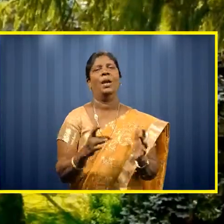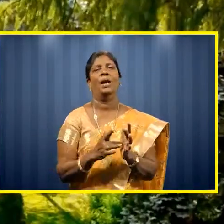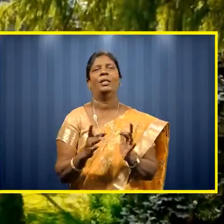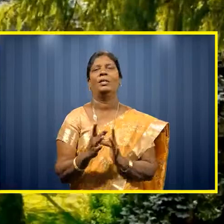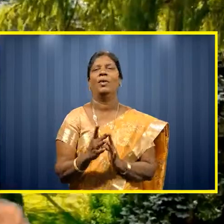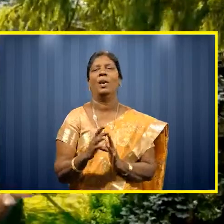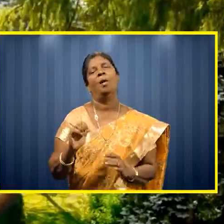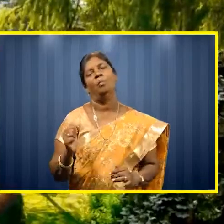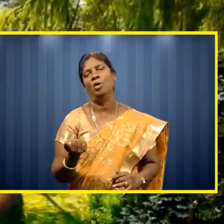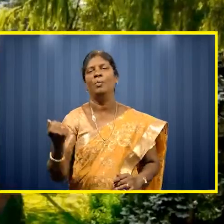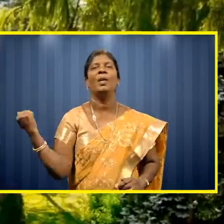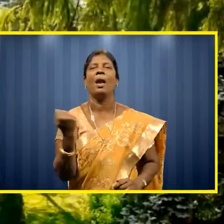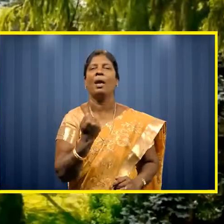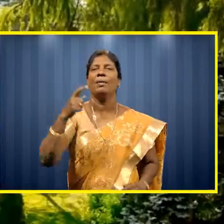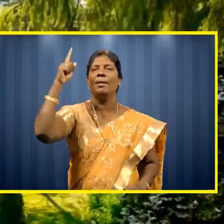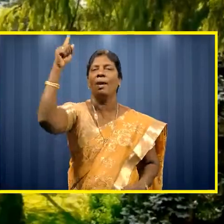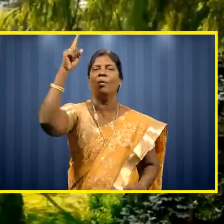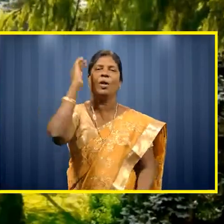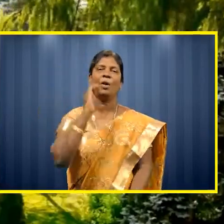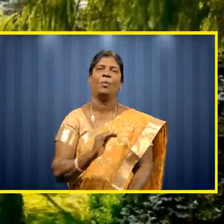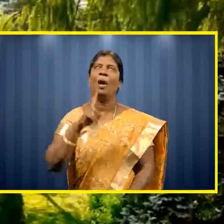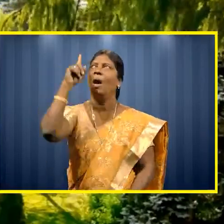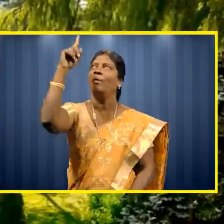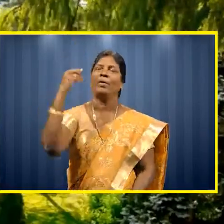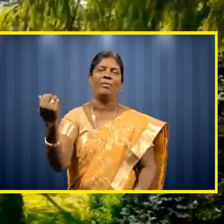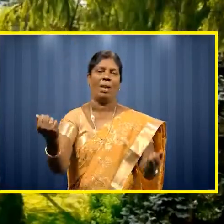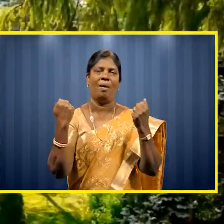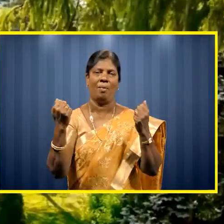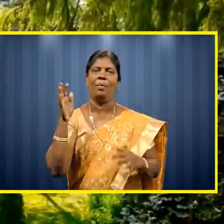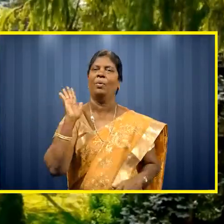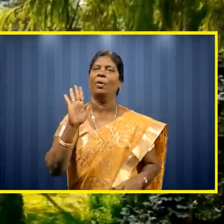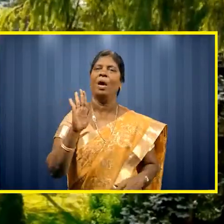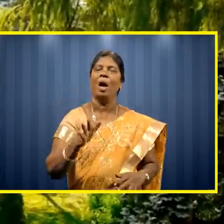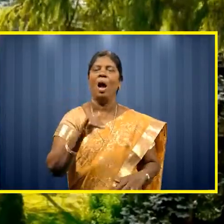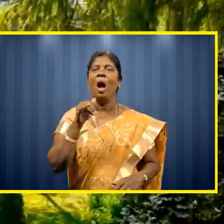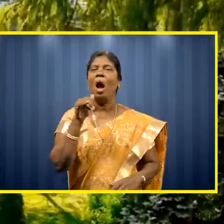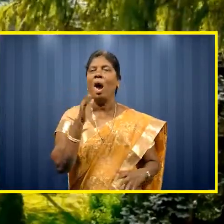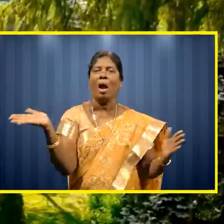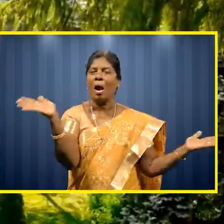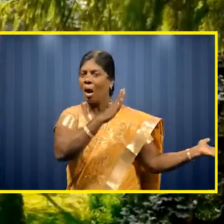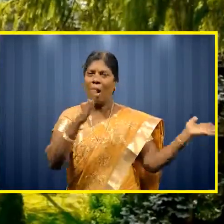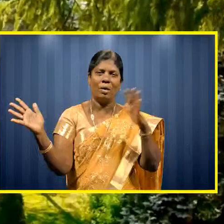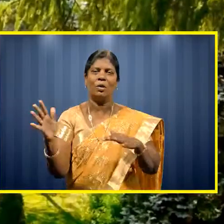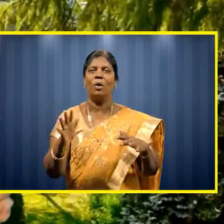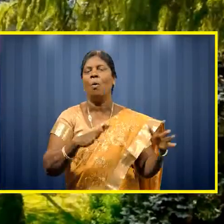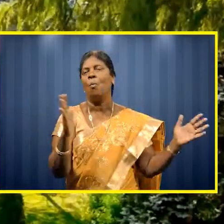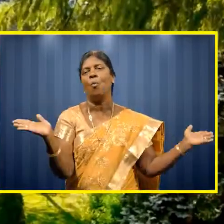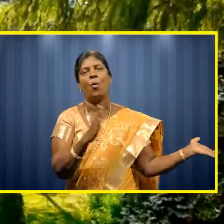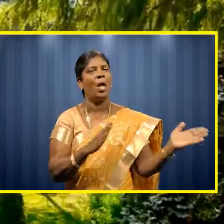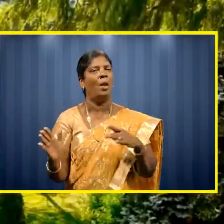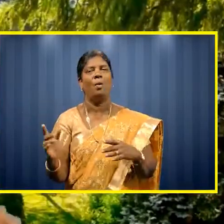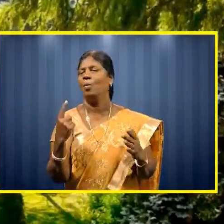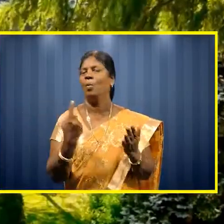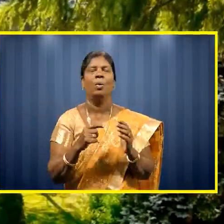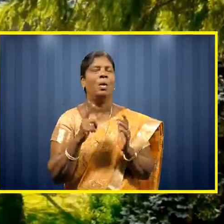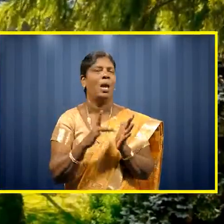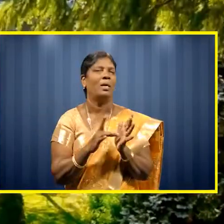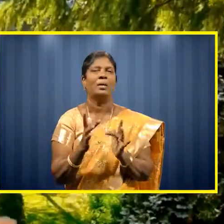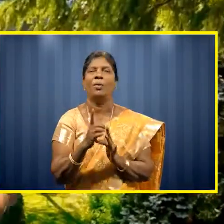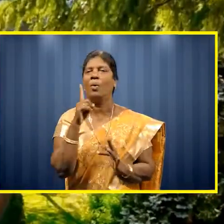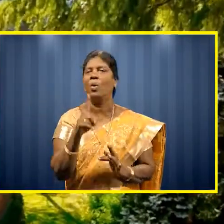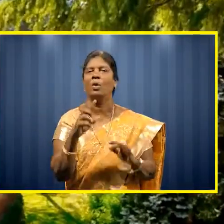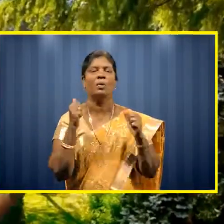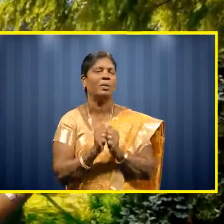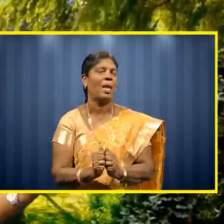முடியும். ஏனென்றால் அவர் தேவனுடைய குமாரன், அவருக்கு அந்த வல்லமை இருக்கிறது. காற்றும் புயலும் அவரை ஒன்றும்